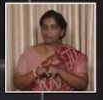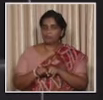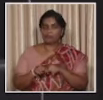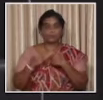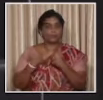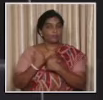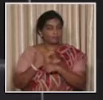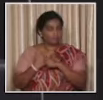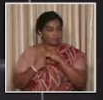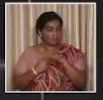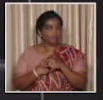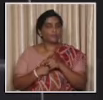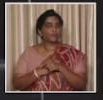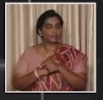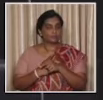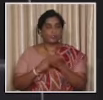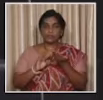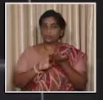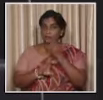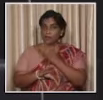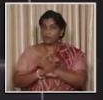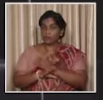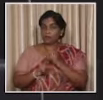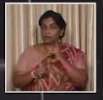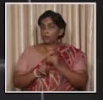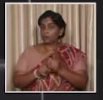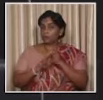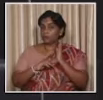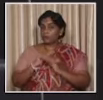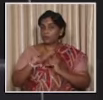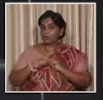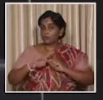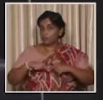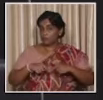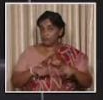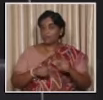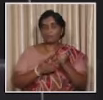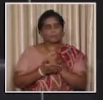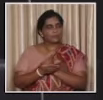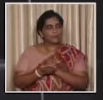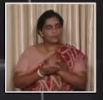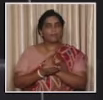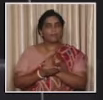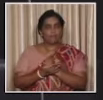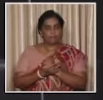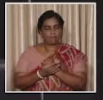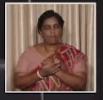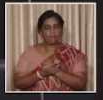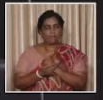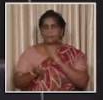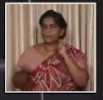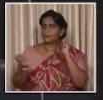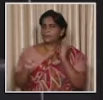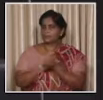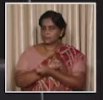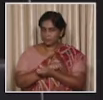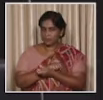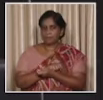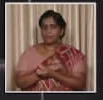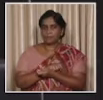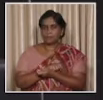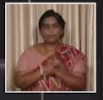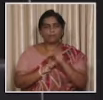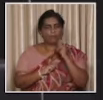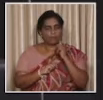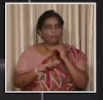නඩත්තු කිරීමේදී කලින් අපි අනුගමනය කරපු ක්‍රියානාමයන් සම්පූර්ණයෙන්ම කණපිට හරවමින්